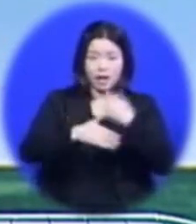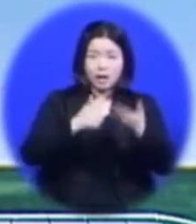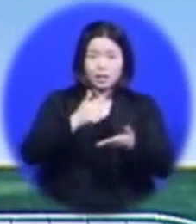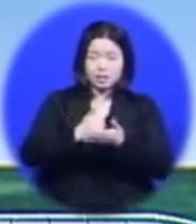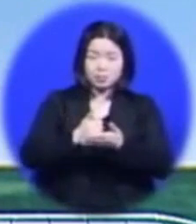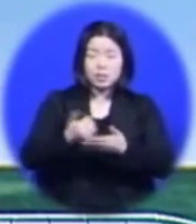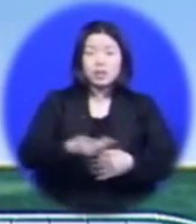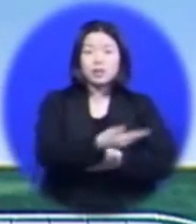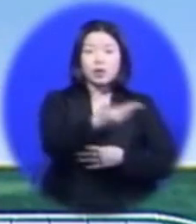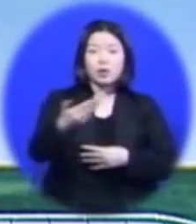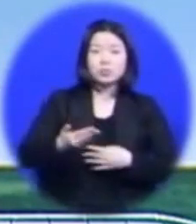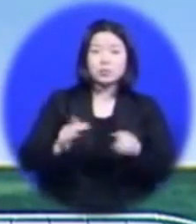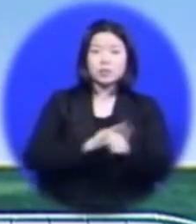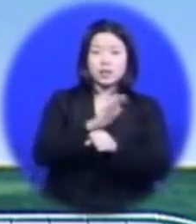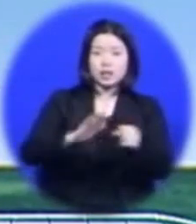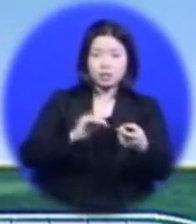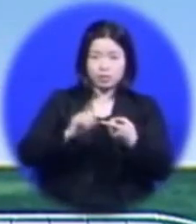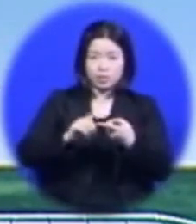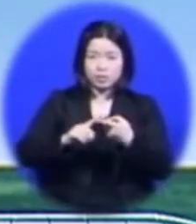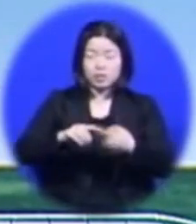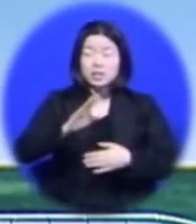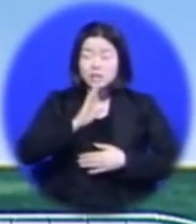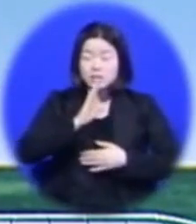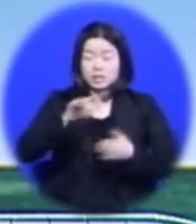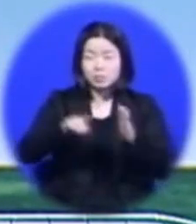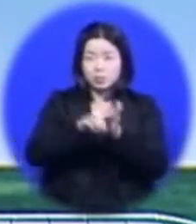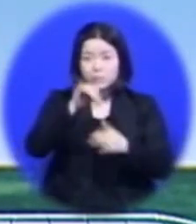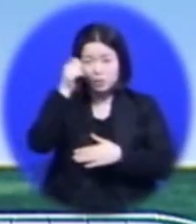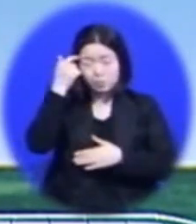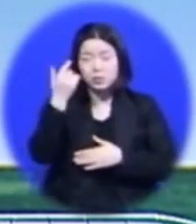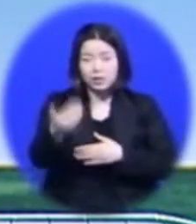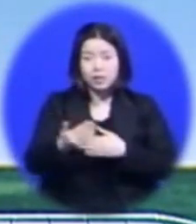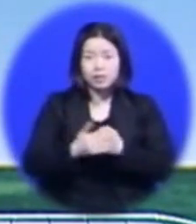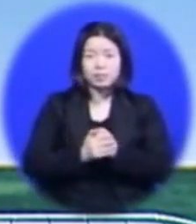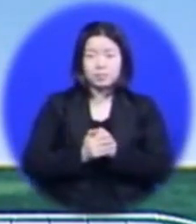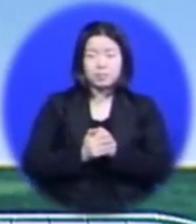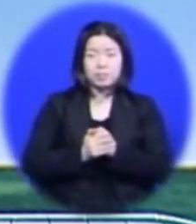하나님이 여러분을 사랑하신다는 건 진짜 믿으십니까?